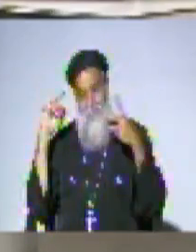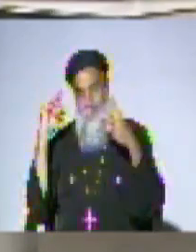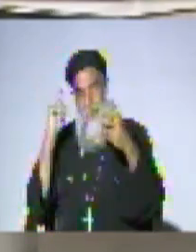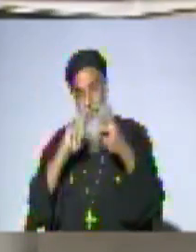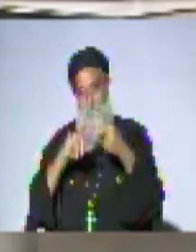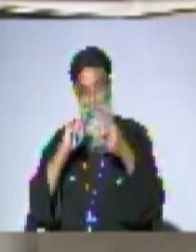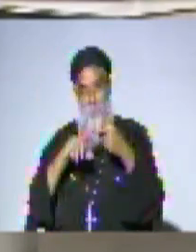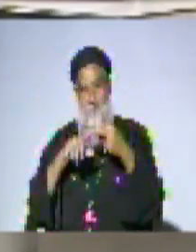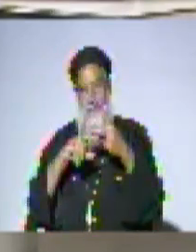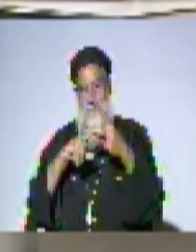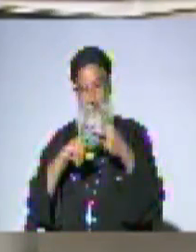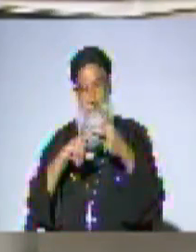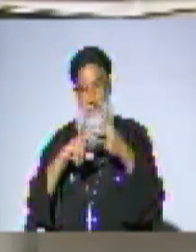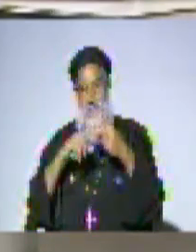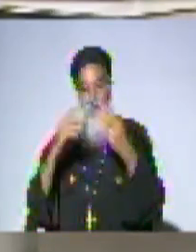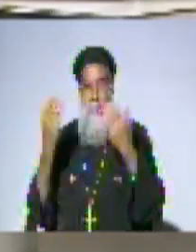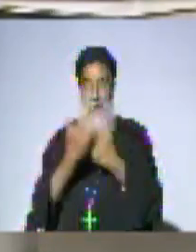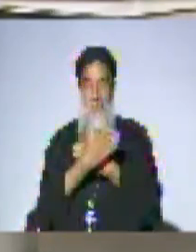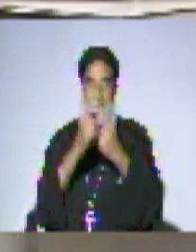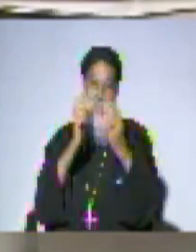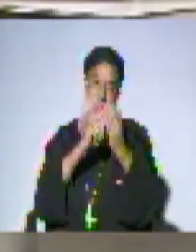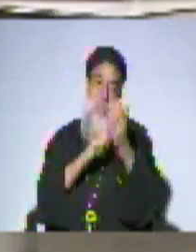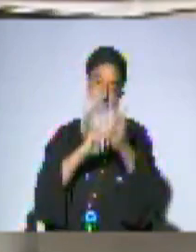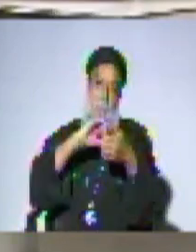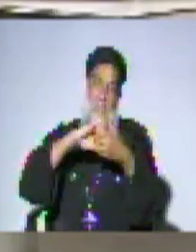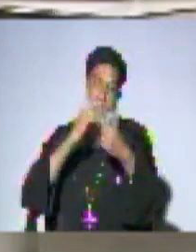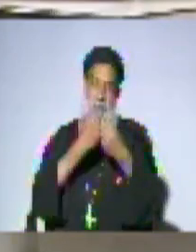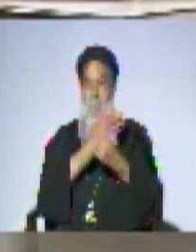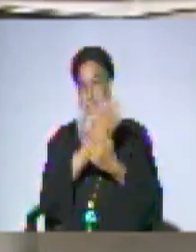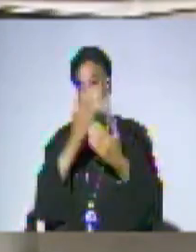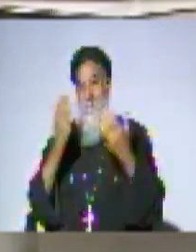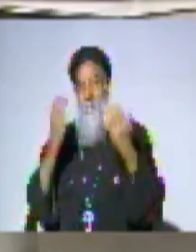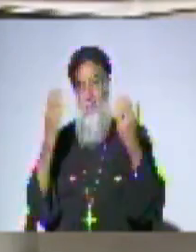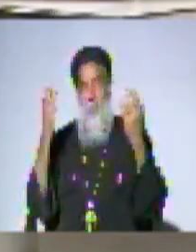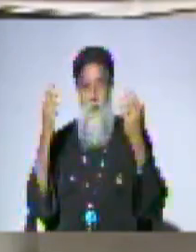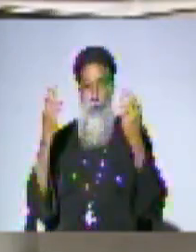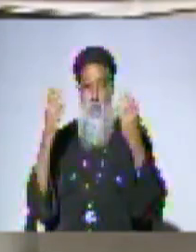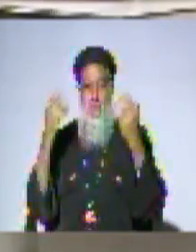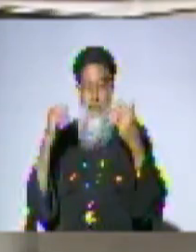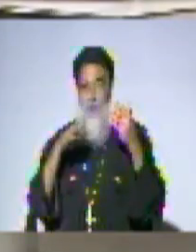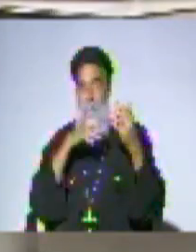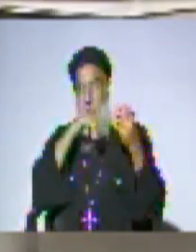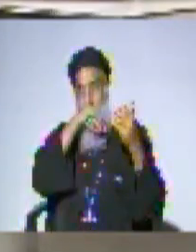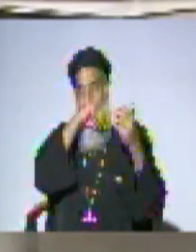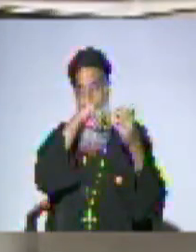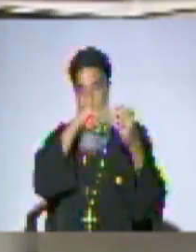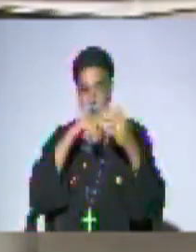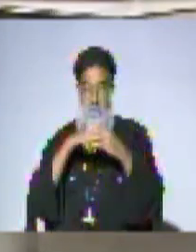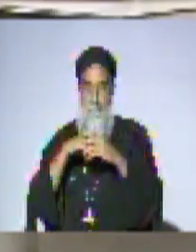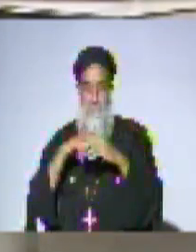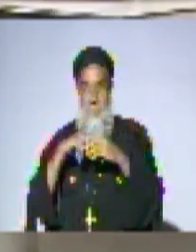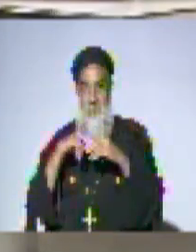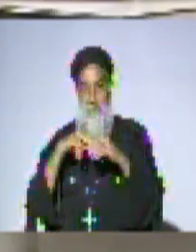وحتى بيسموا الكاهن وكيل شريعة. أيوة. وكيل شريعة الأباط.